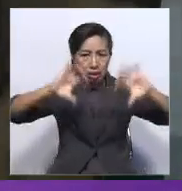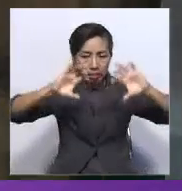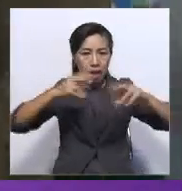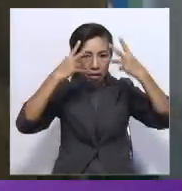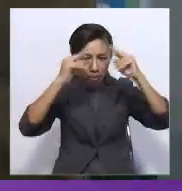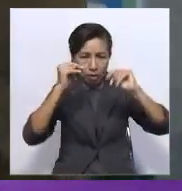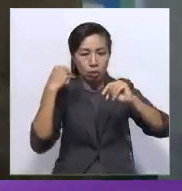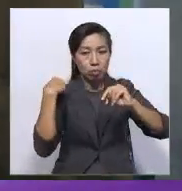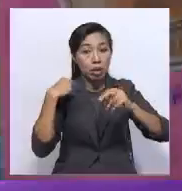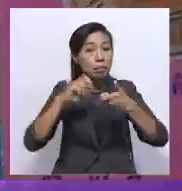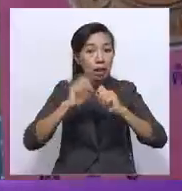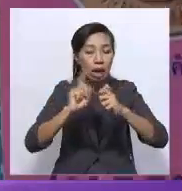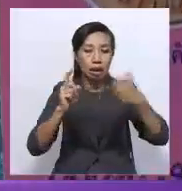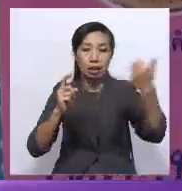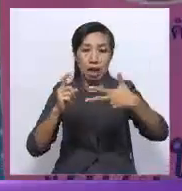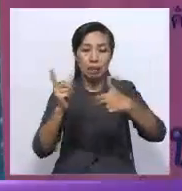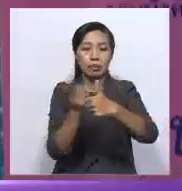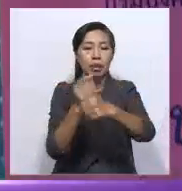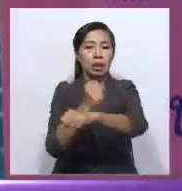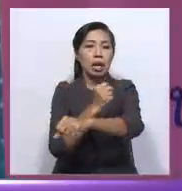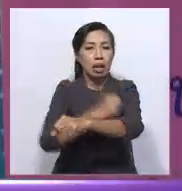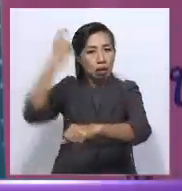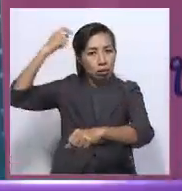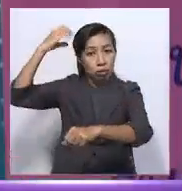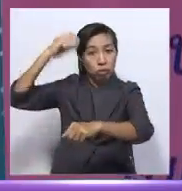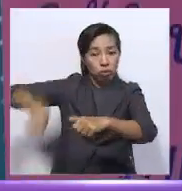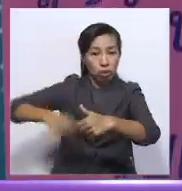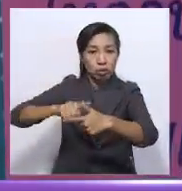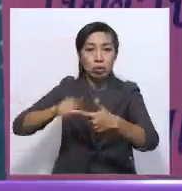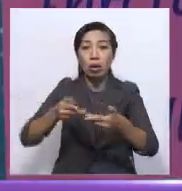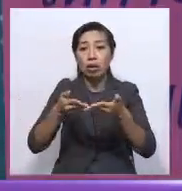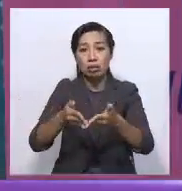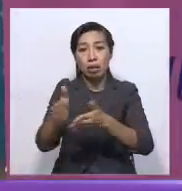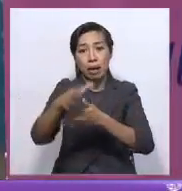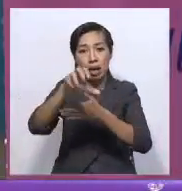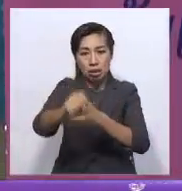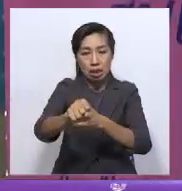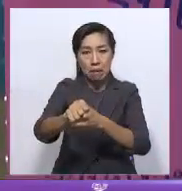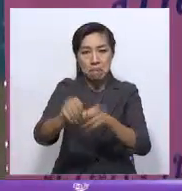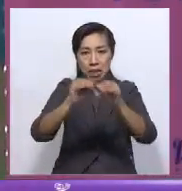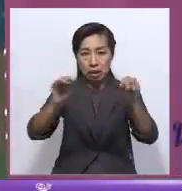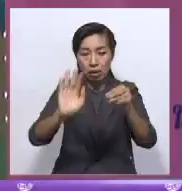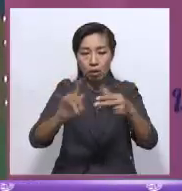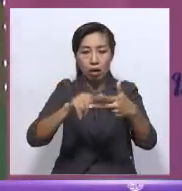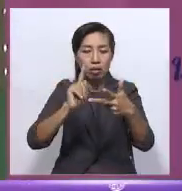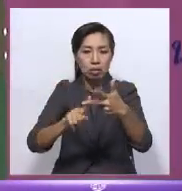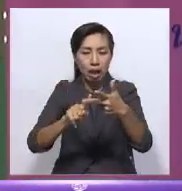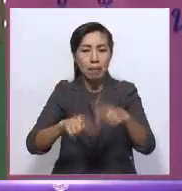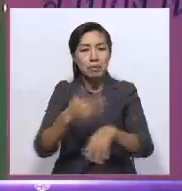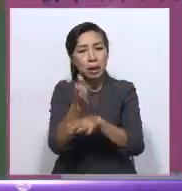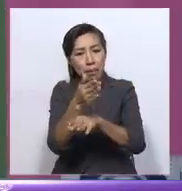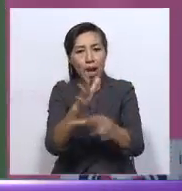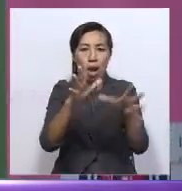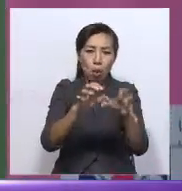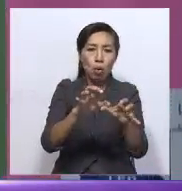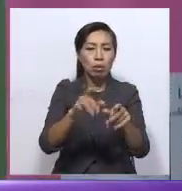ได้แก่เรื่องปัญหาของแรงงานต่างด้าวมาตรฐานของเรือประมงและผลกระทบของการเลี้ยงสัตว์น้ำการ